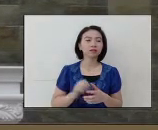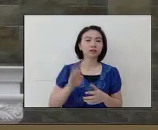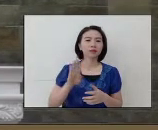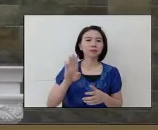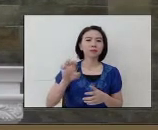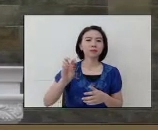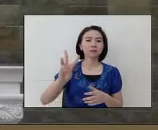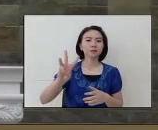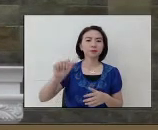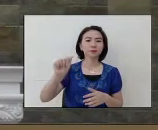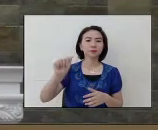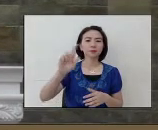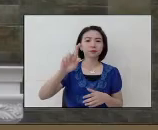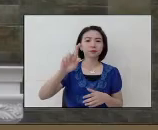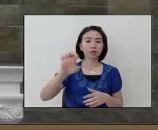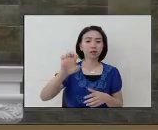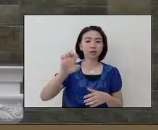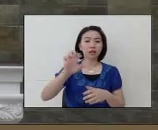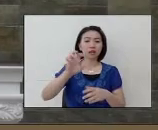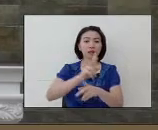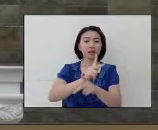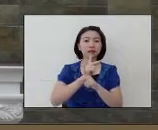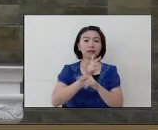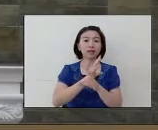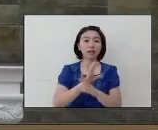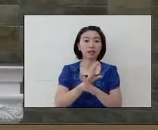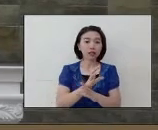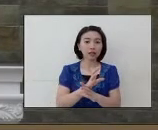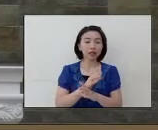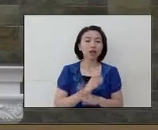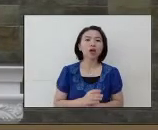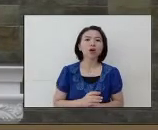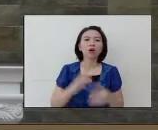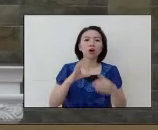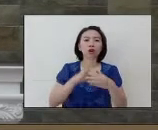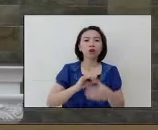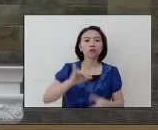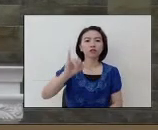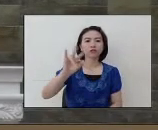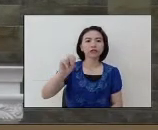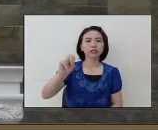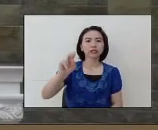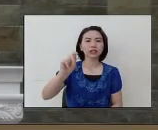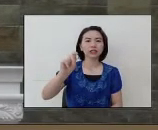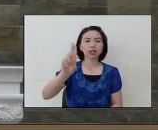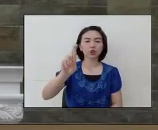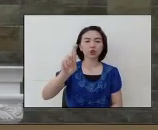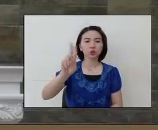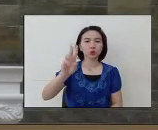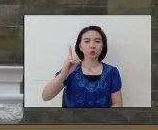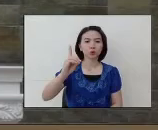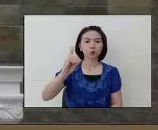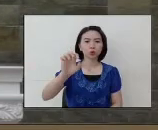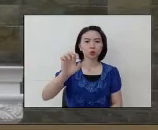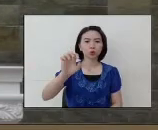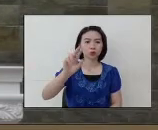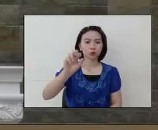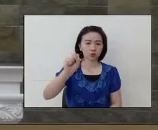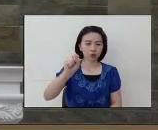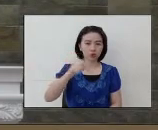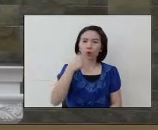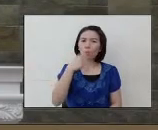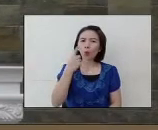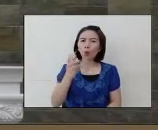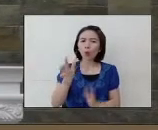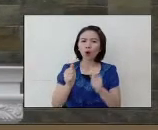intruders. Okay? Intrusion is a big problem in the family. And tandaan